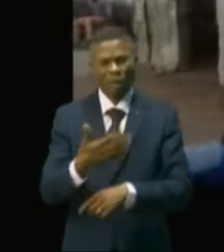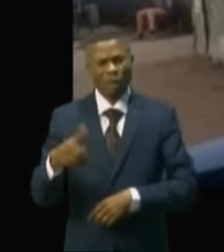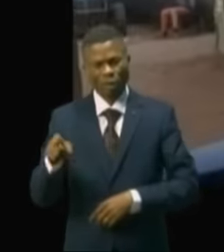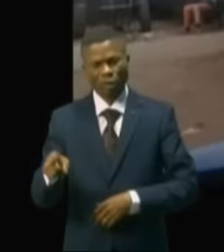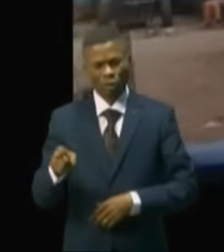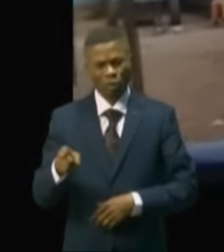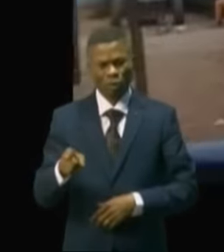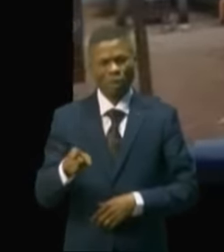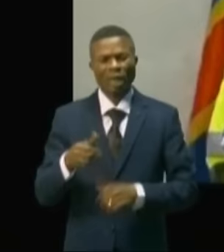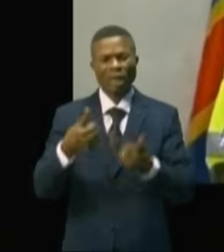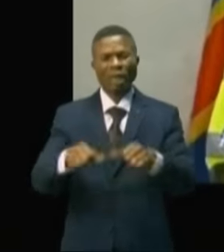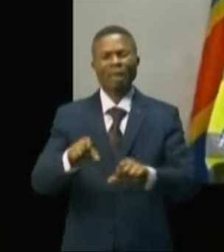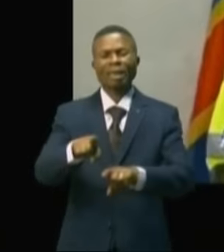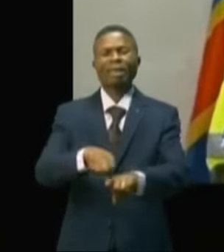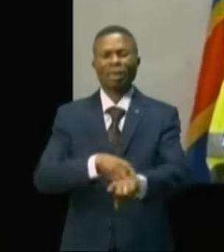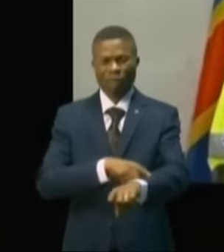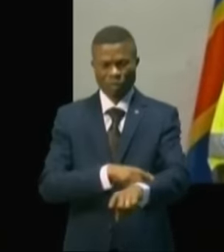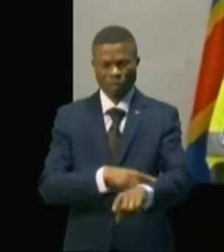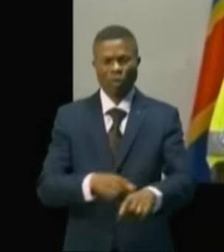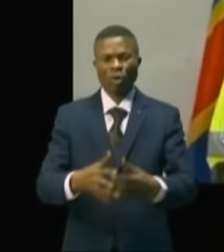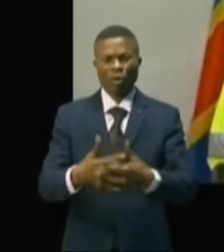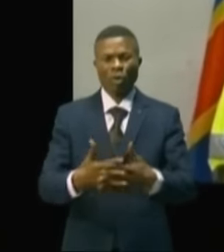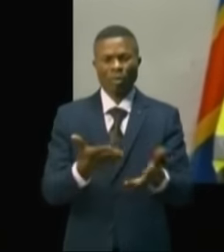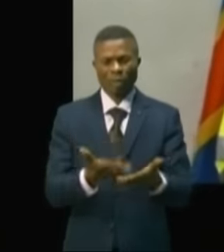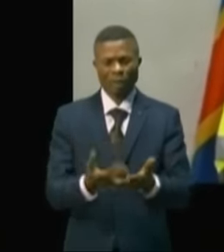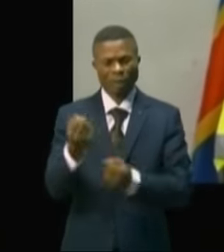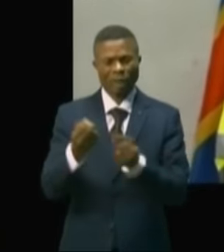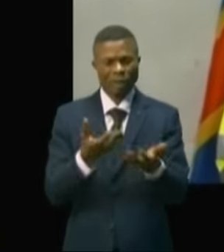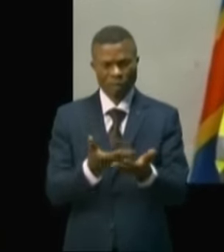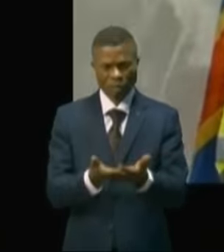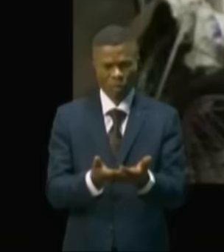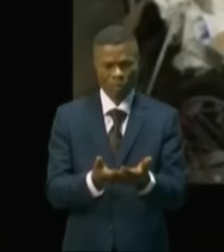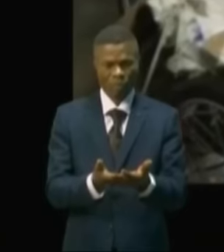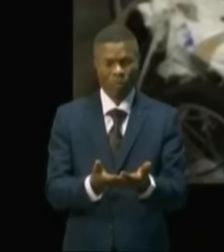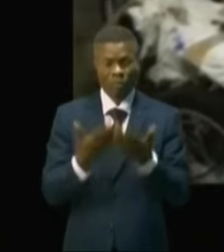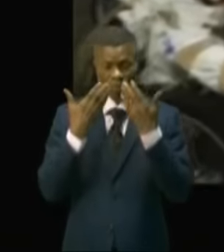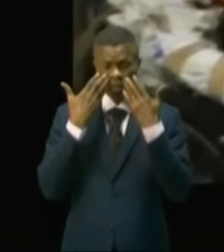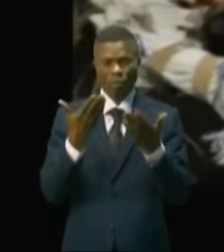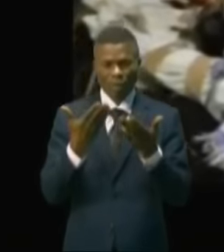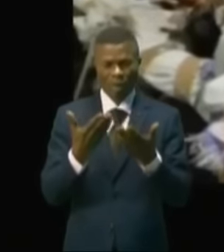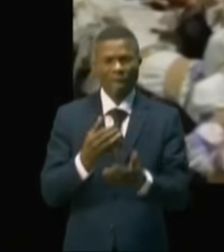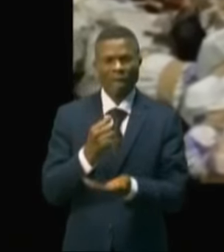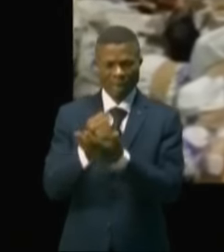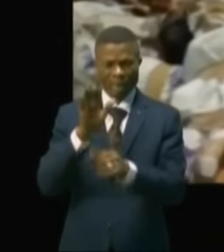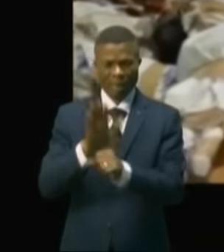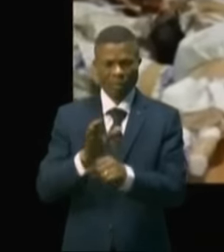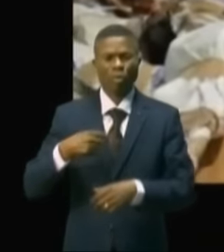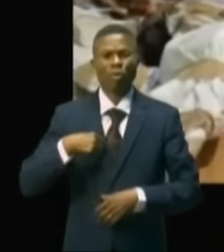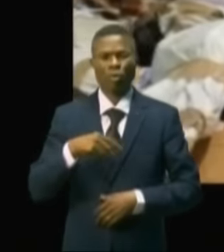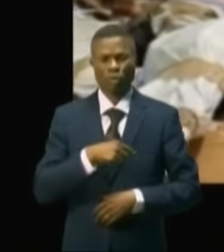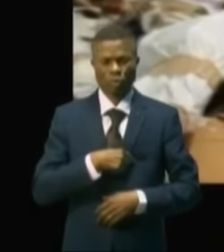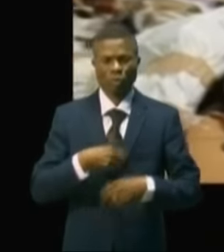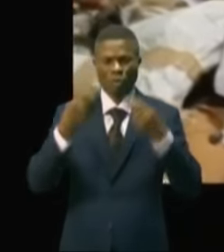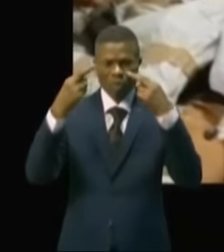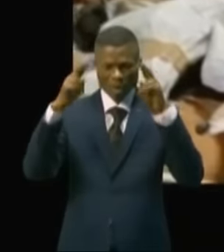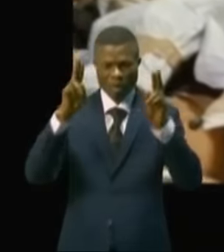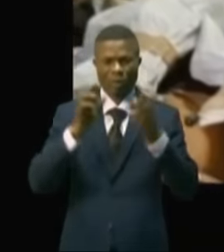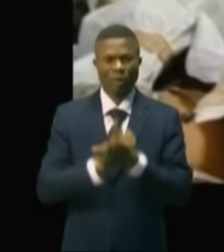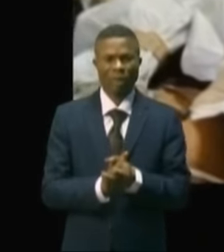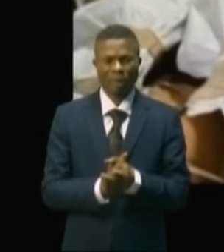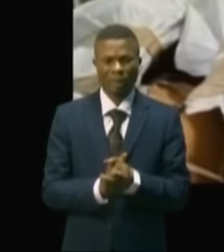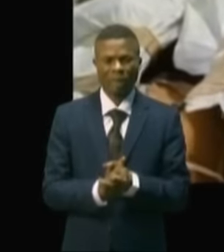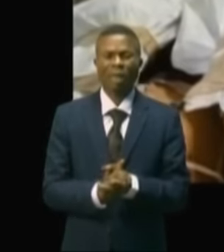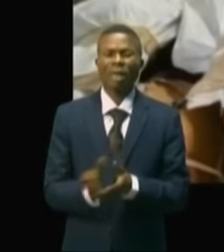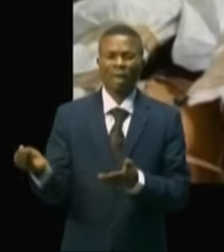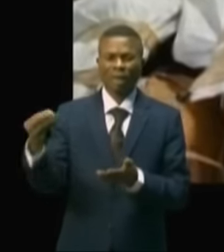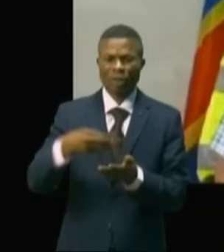longévité responsable à ces engins ici qui coûtent déjà. Je crois que ça va nous aider, nous en sommes sûrs, à maximiser